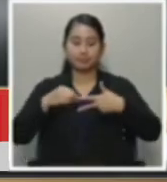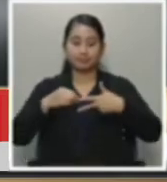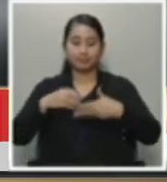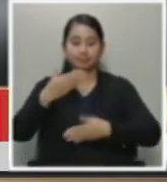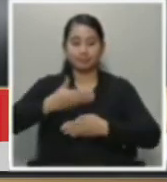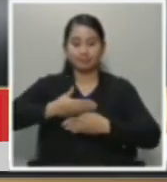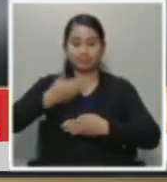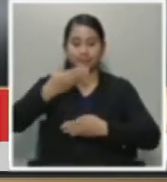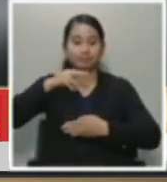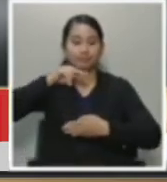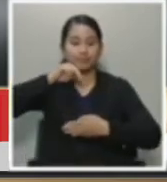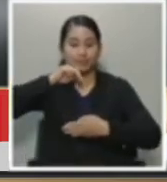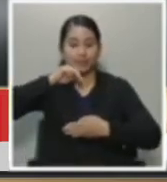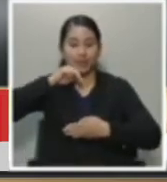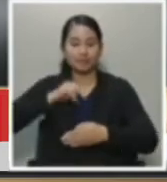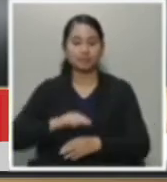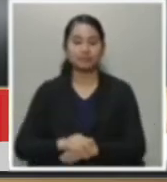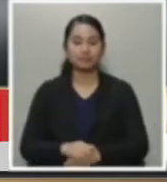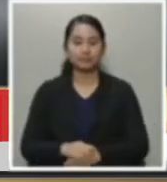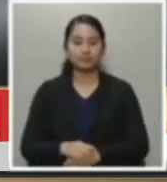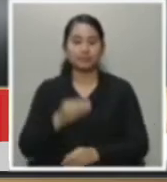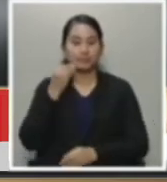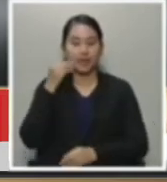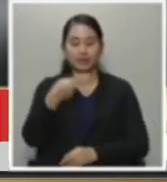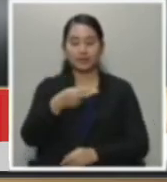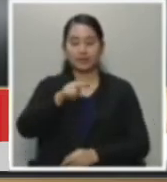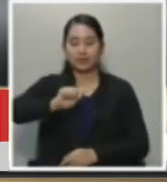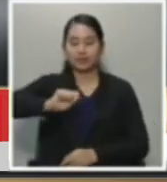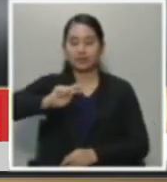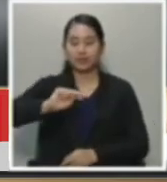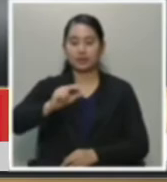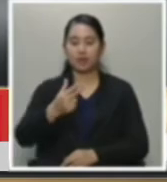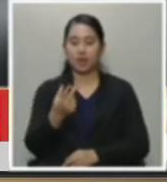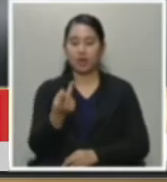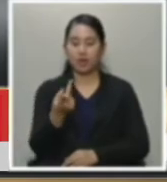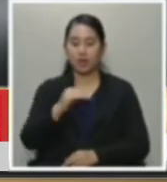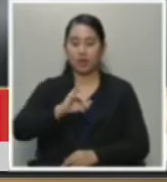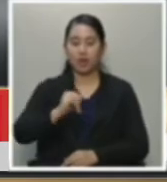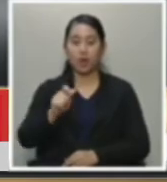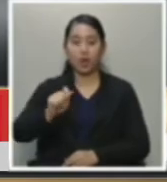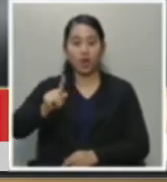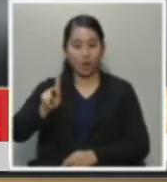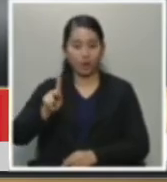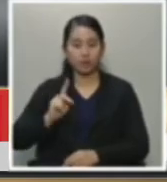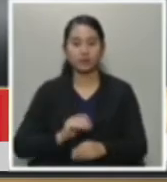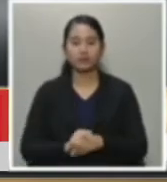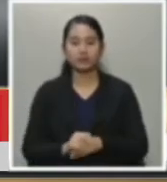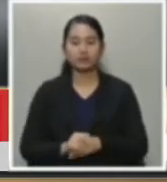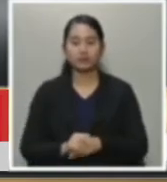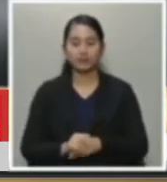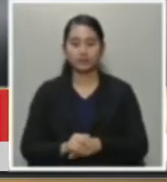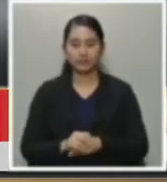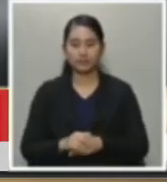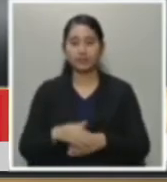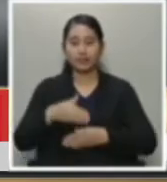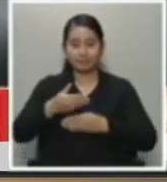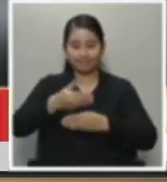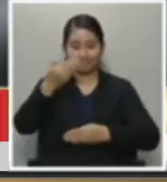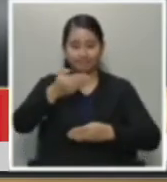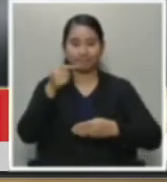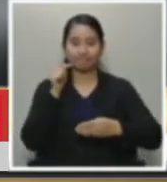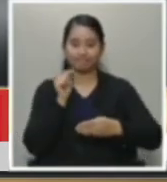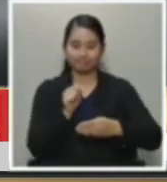ำบ้านหนองจอกตำบลมิตรภาพอำเภอสีคิ้วจังหวัดนครราชสีมานะครับก็เป็นอีกอ่างเก็บน้ำหนึ่ง